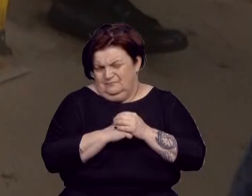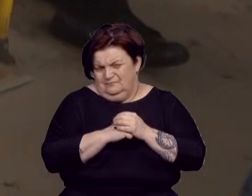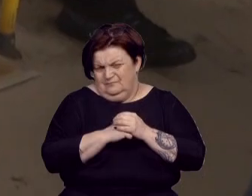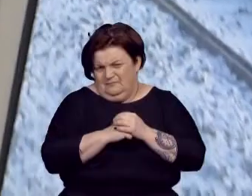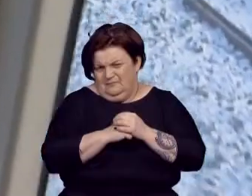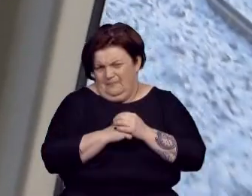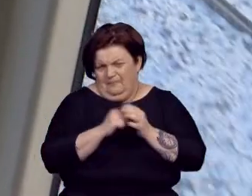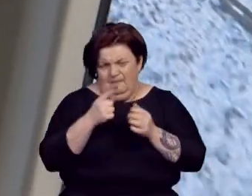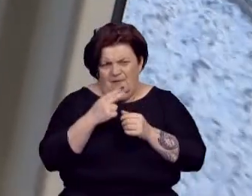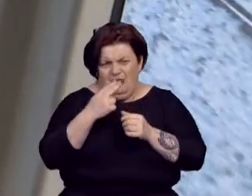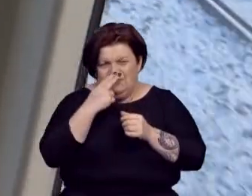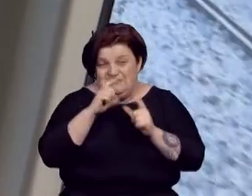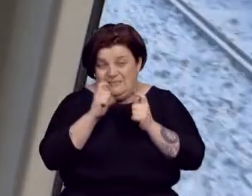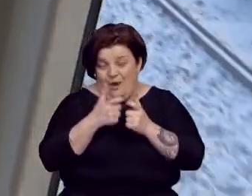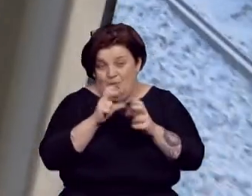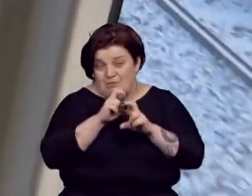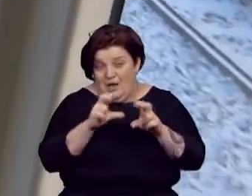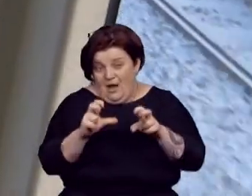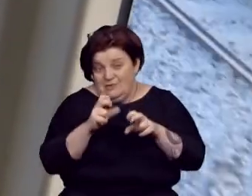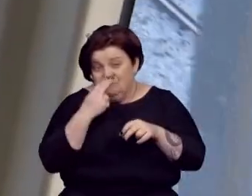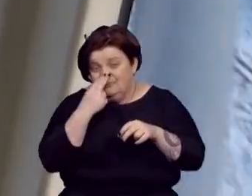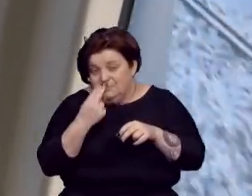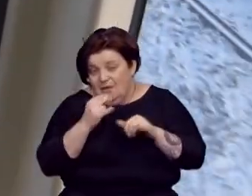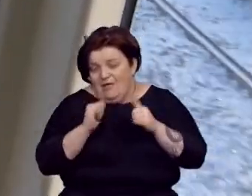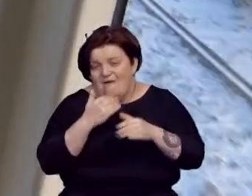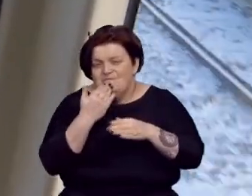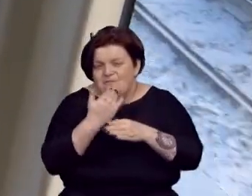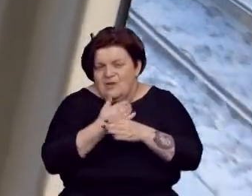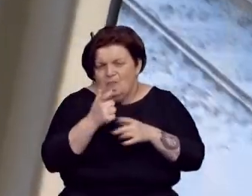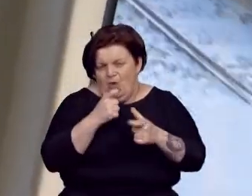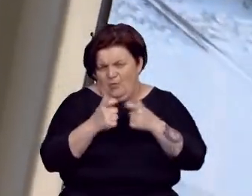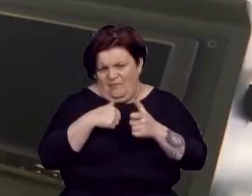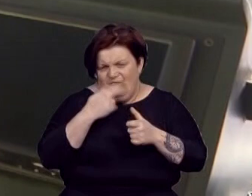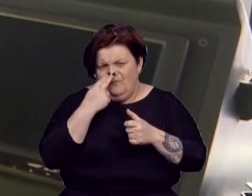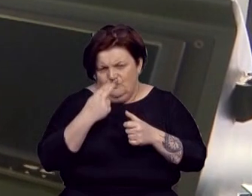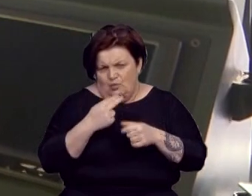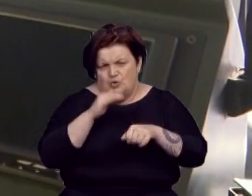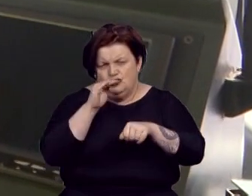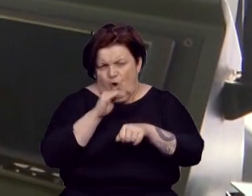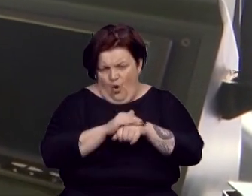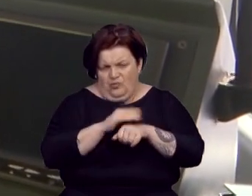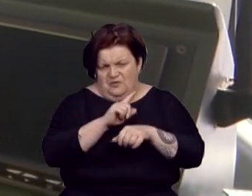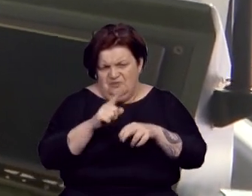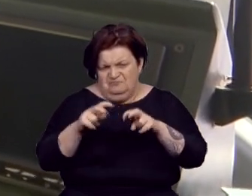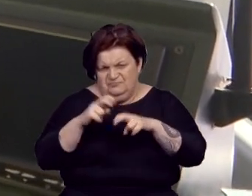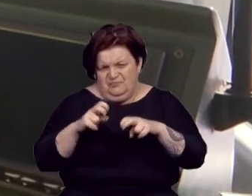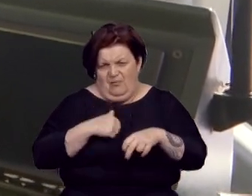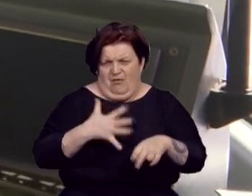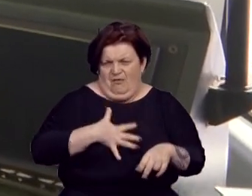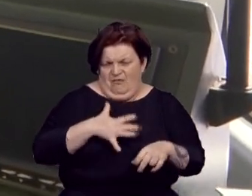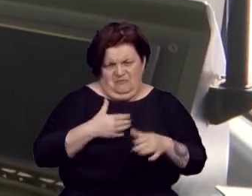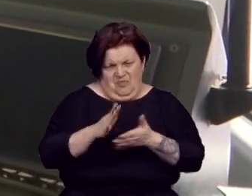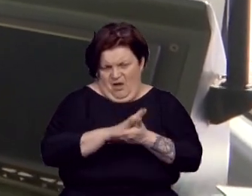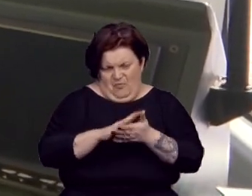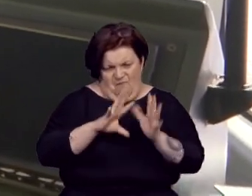Nie widzieliśmy, że to jest fachowa robota, cały czas patrzyliśmy tutaj, jak firma to realizuje, to przedsięwzięcie. Widzieliśmy, że jest to zrobione zgodnie ze sztuką, więc większych obaw nie